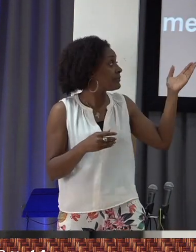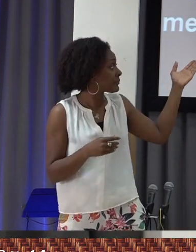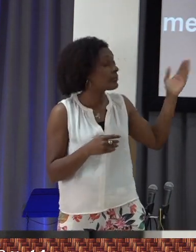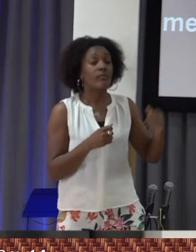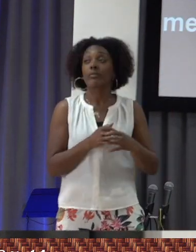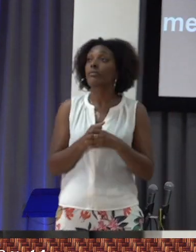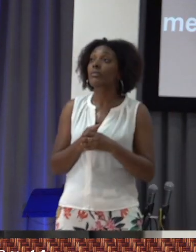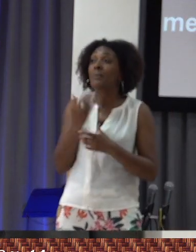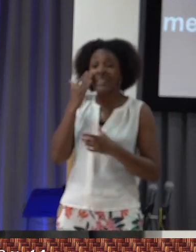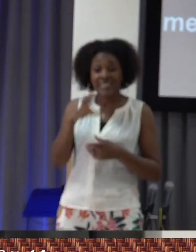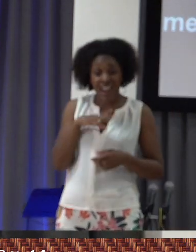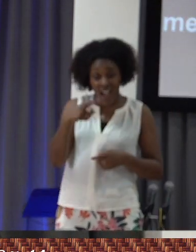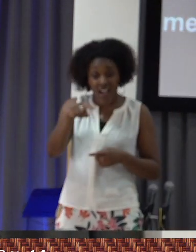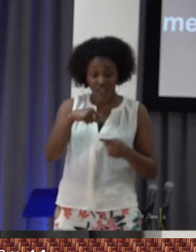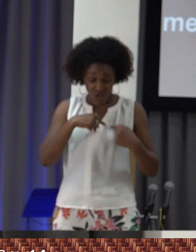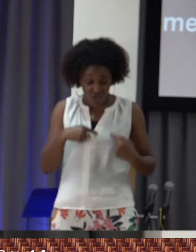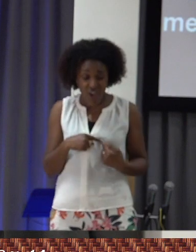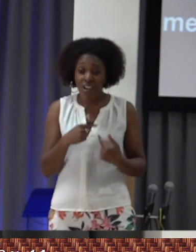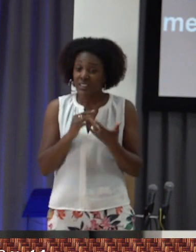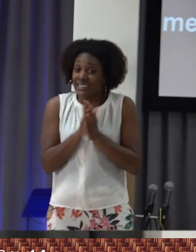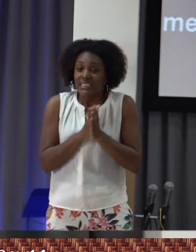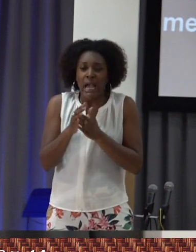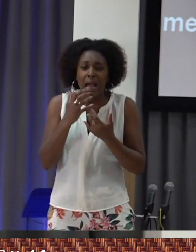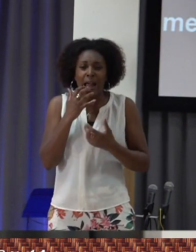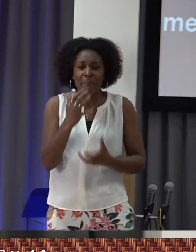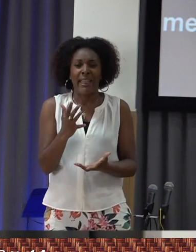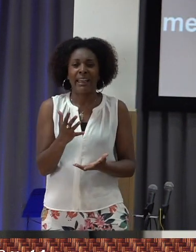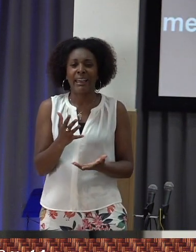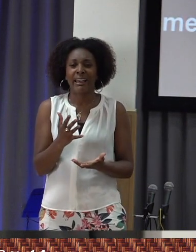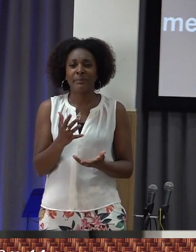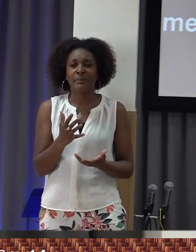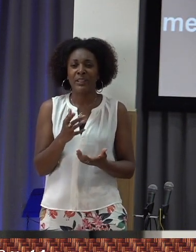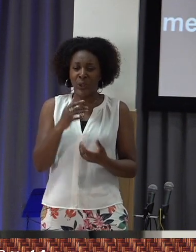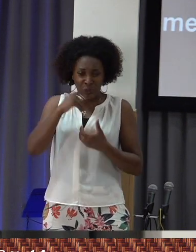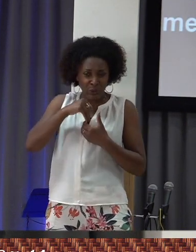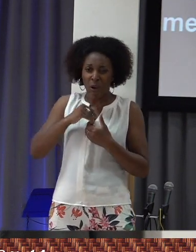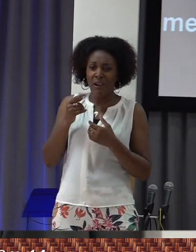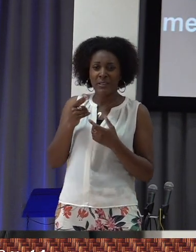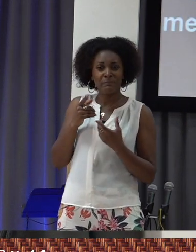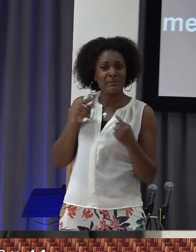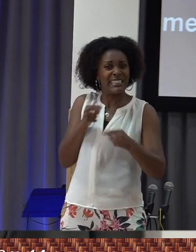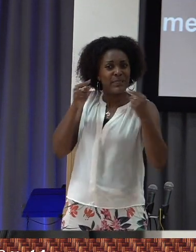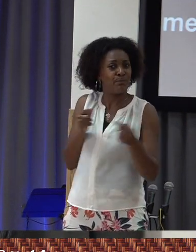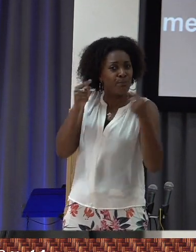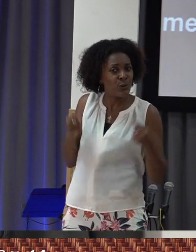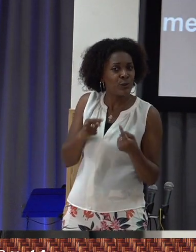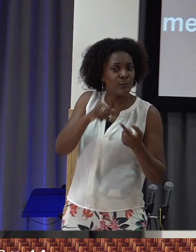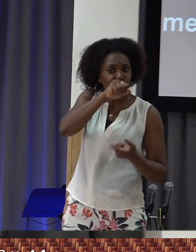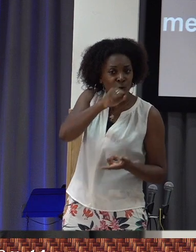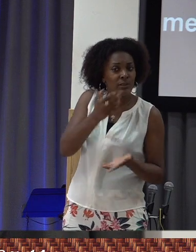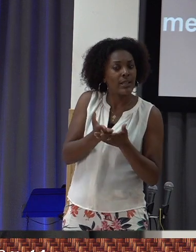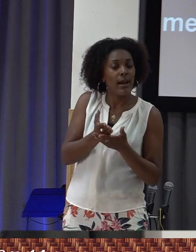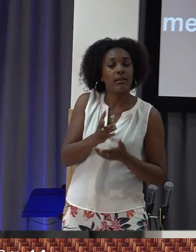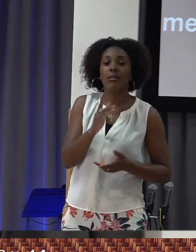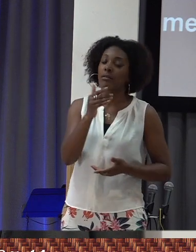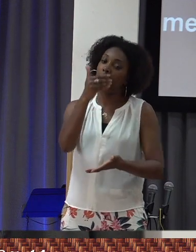vous avez dans votre cœur un zèle amer et un esprit de dispute, ne vous glorifiez pas